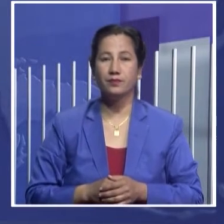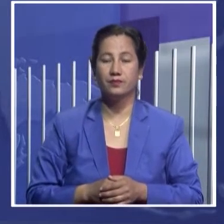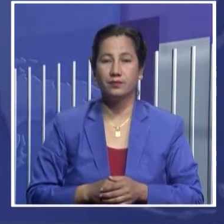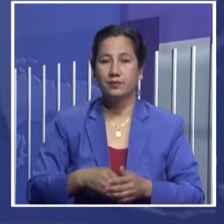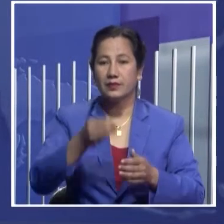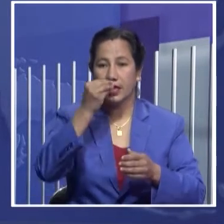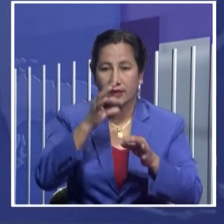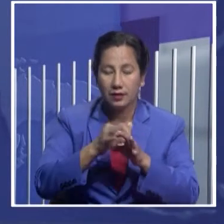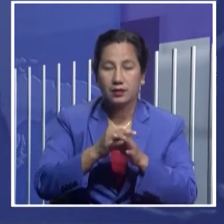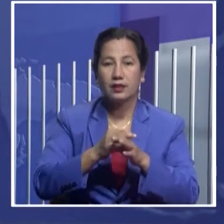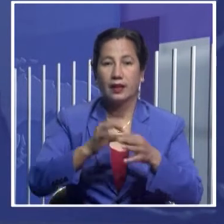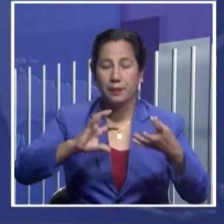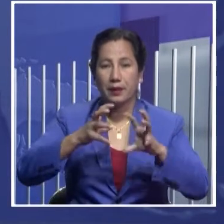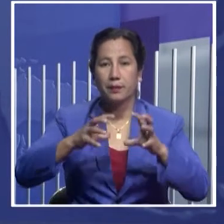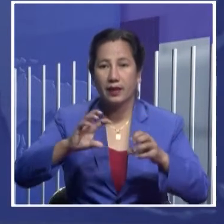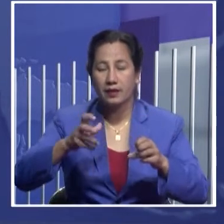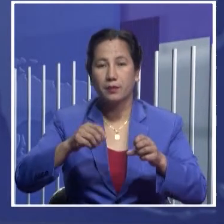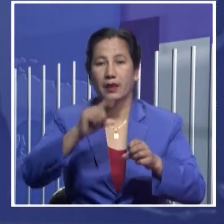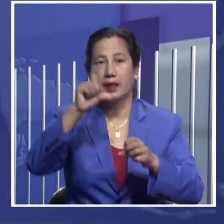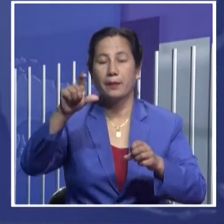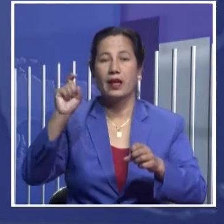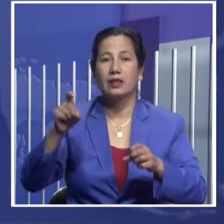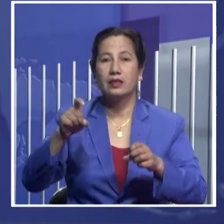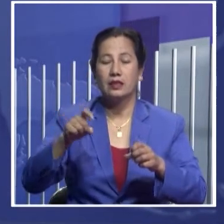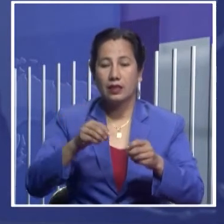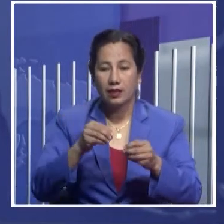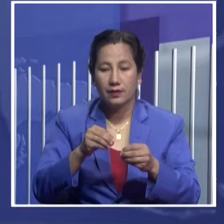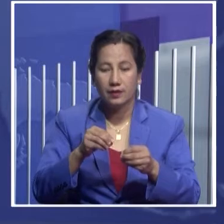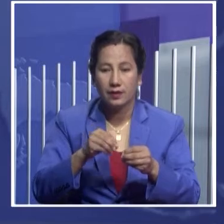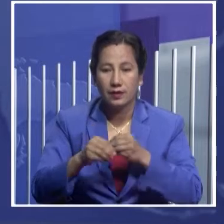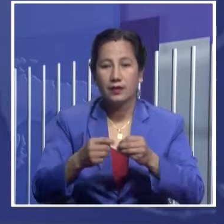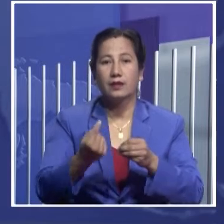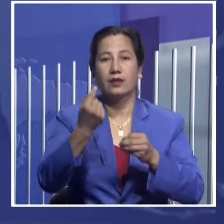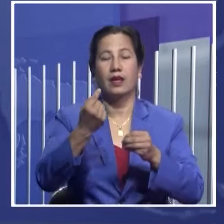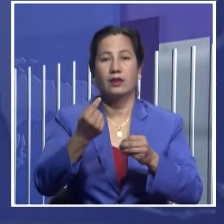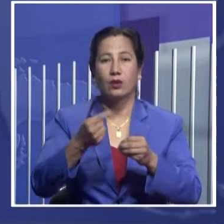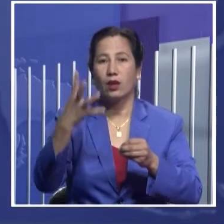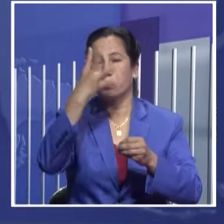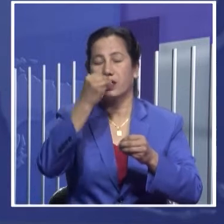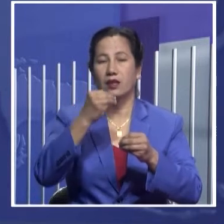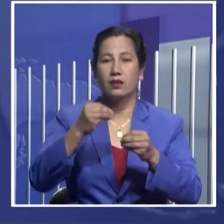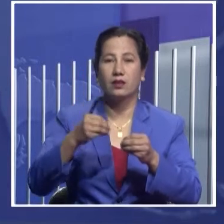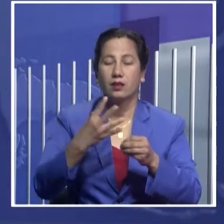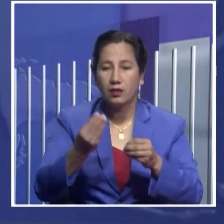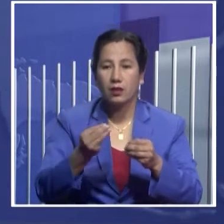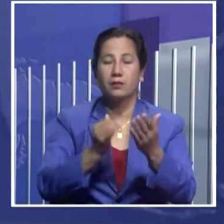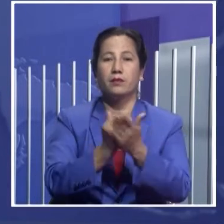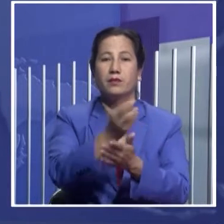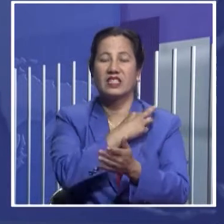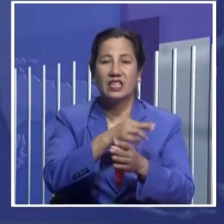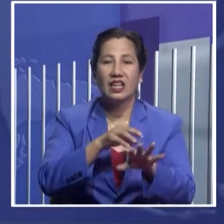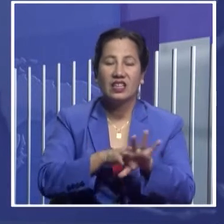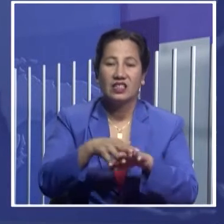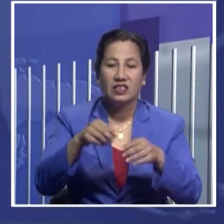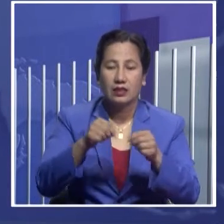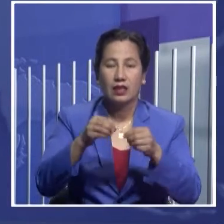खाद्य व्यवस्था तथा व्यापार कम्पनी लिमिटेड नेपालगञ्जले धान खरिदका लागि बनाएको अप्ठ्यारो मापदण्डका कारण निकै कम किसानले मात्र धान बिक्री गर्न